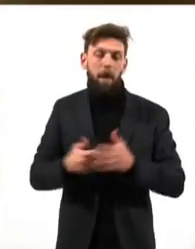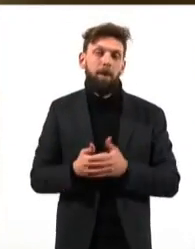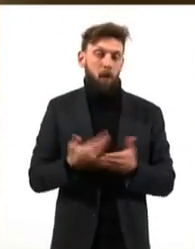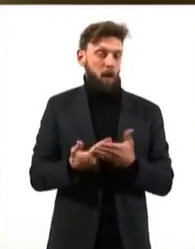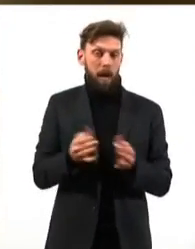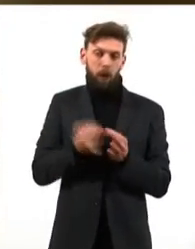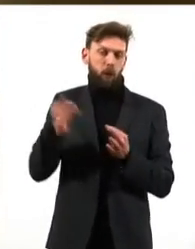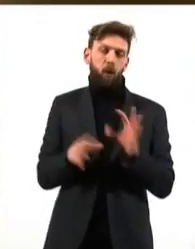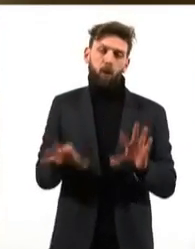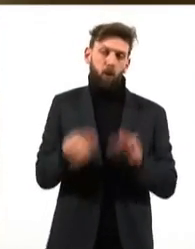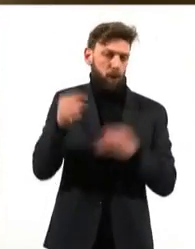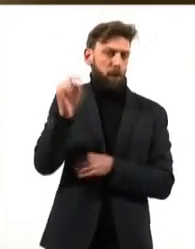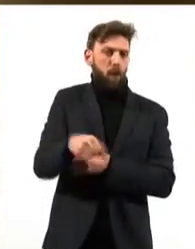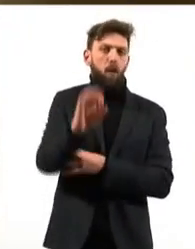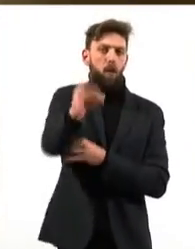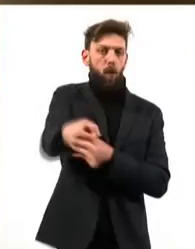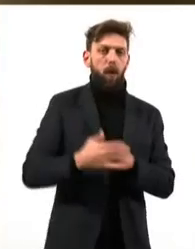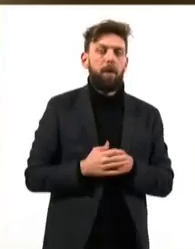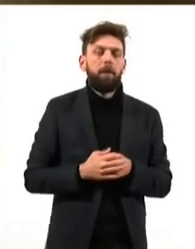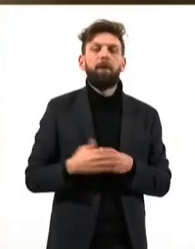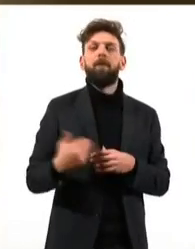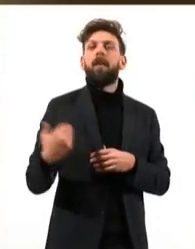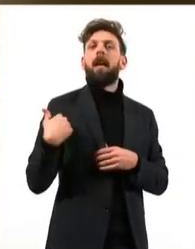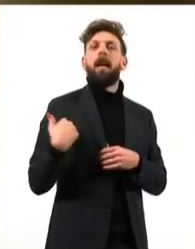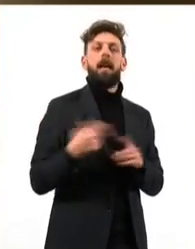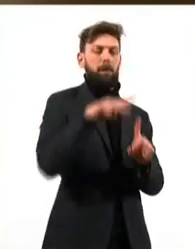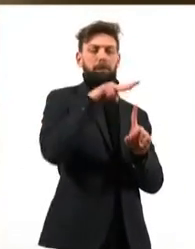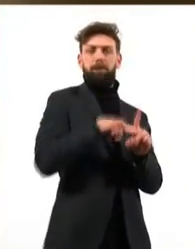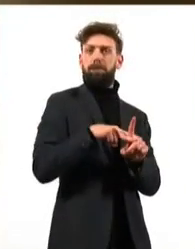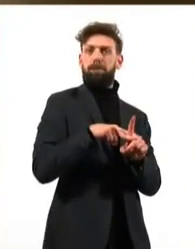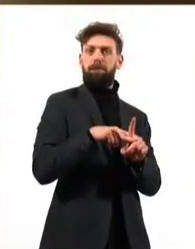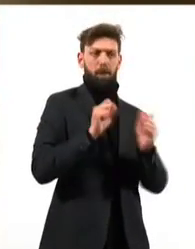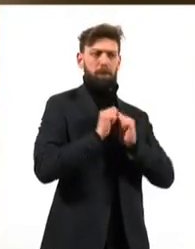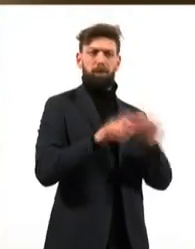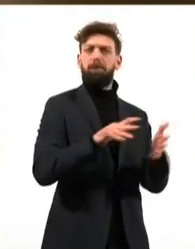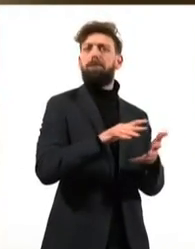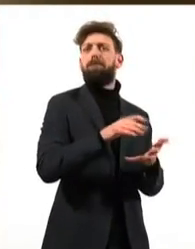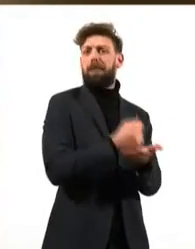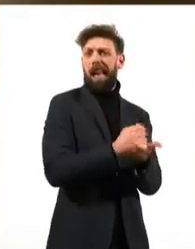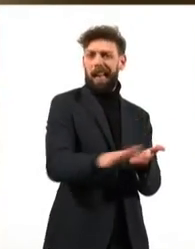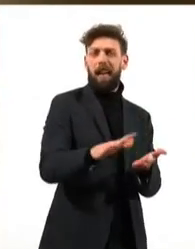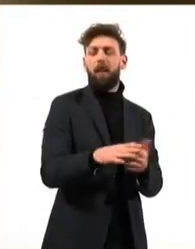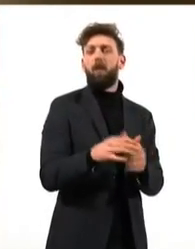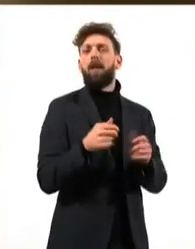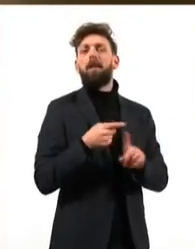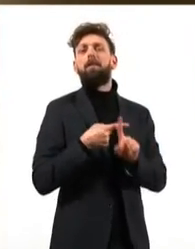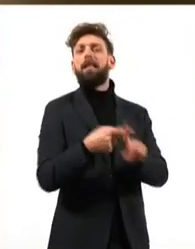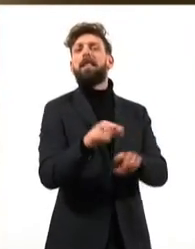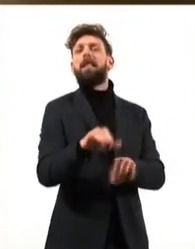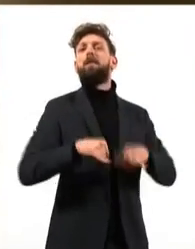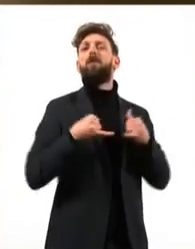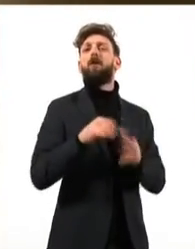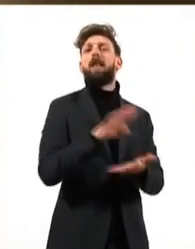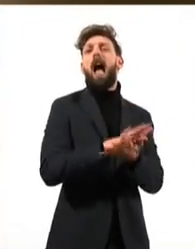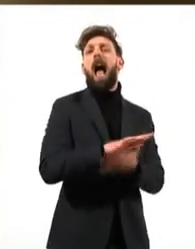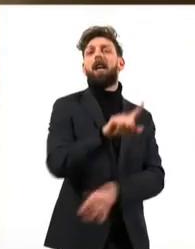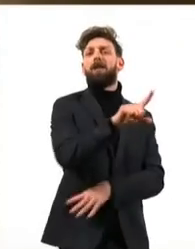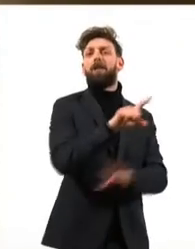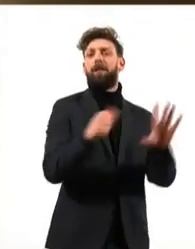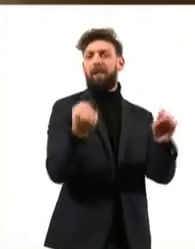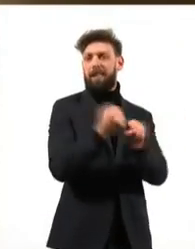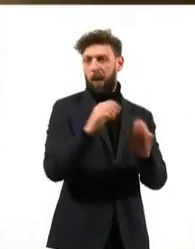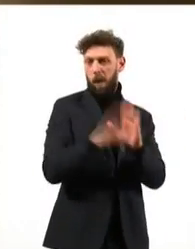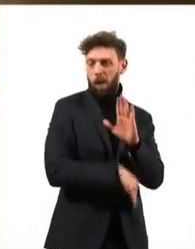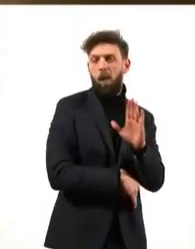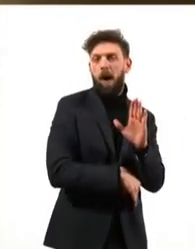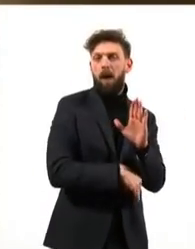évident. On a libéré le préservatif masculin gratuit pour l'instant moins de 26 ans. Bon, sans faire de comparaison, il semble logique qu'on se